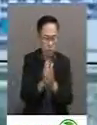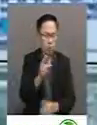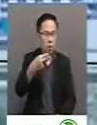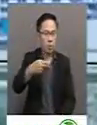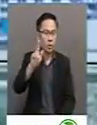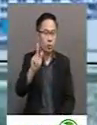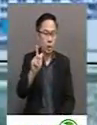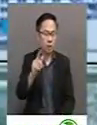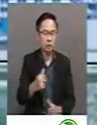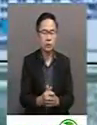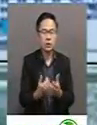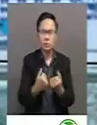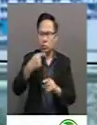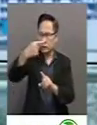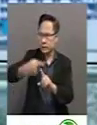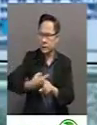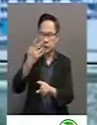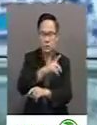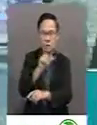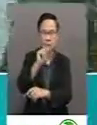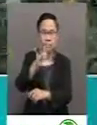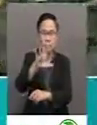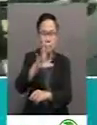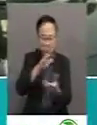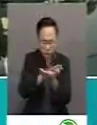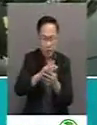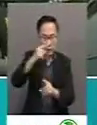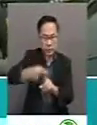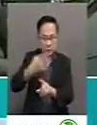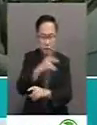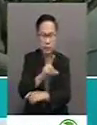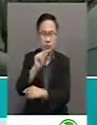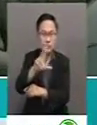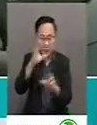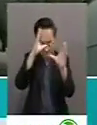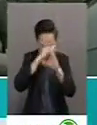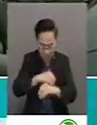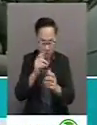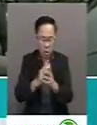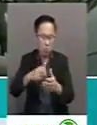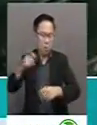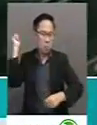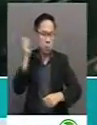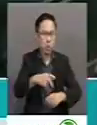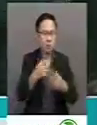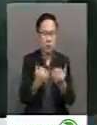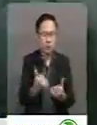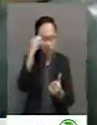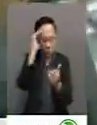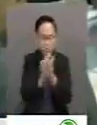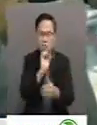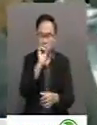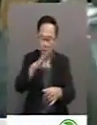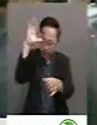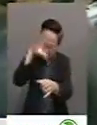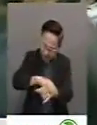ดขึ้นช่วงกลางดึกของคืนวันที่23เมษายนตอนนี้ทางเจ้าหน้าที่ตำรวจชี้แจงนะคะว่าสามารถจับกุมตัวกลุ่มวัยรุ่นได้แล้วค่ะ